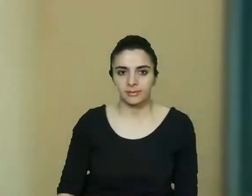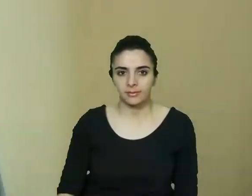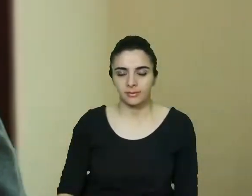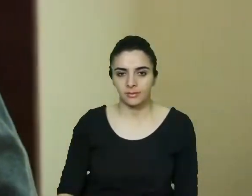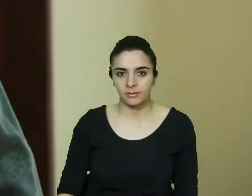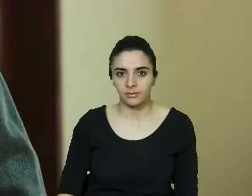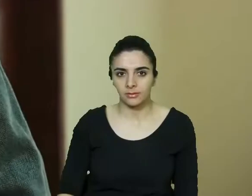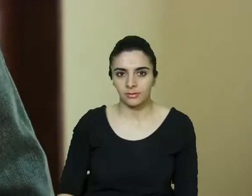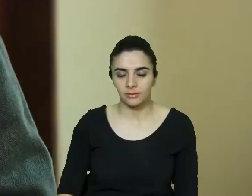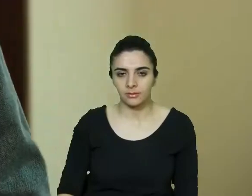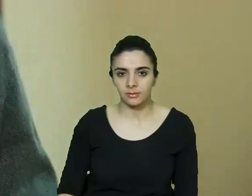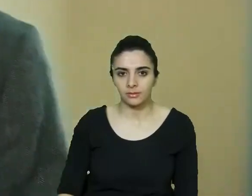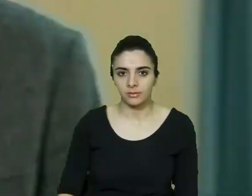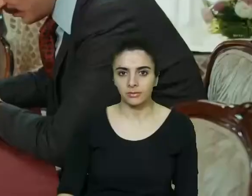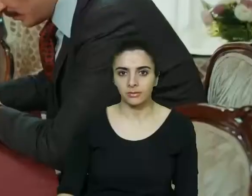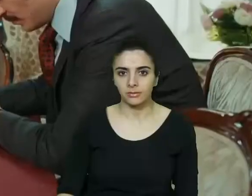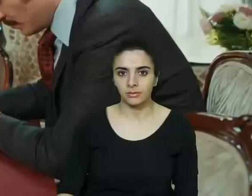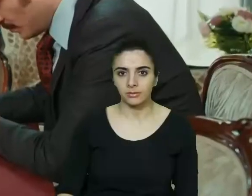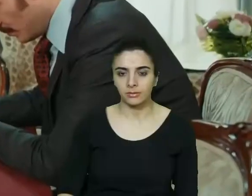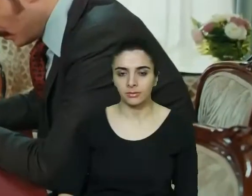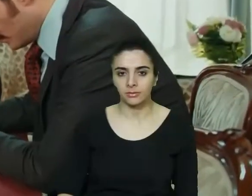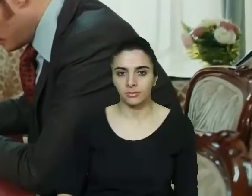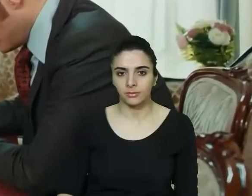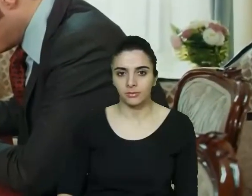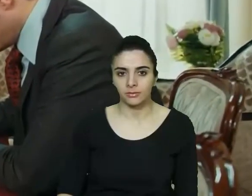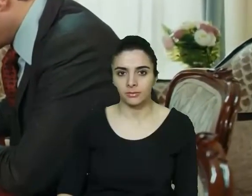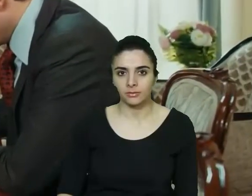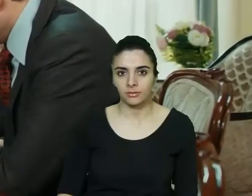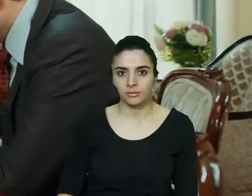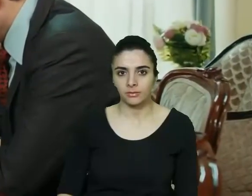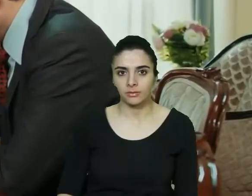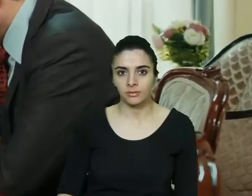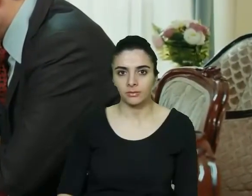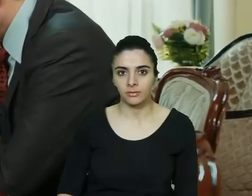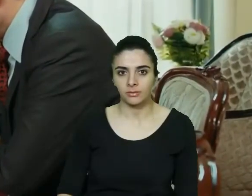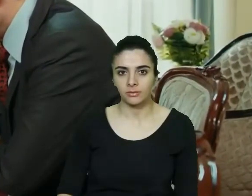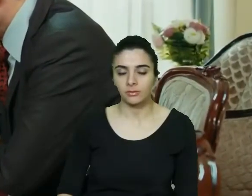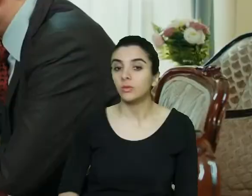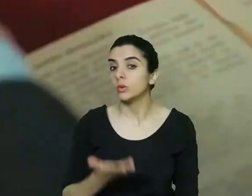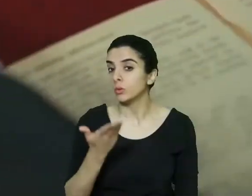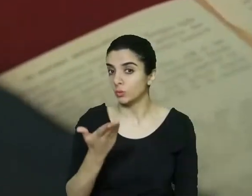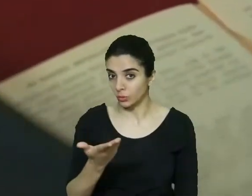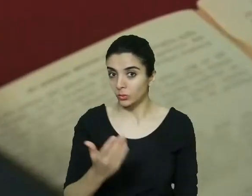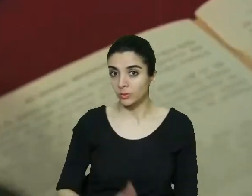Süleyman öğretmenler odasına girdi. Cahit ve Zehra yok. Erdem masada yanında çay kitap okuyor. İşte.